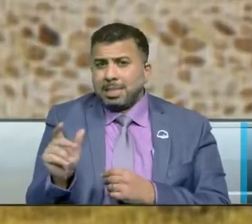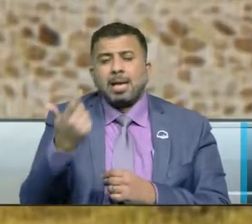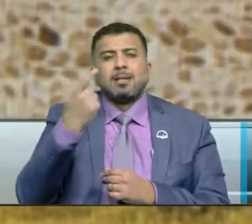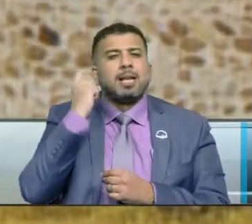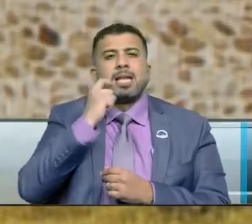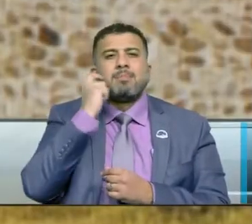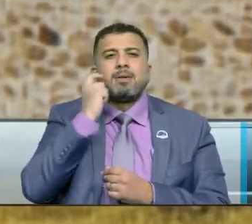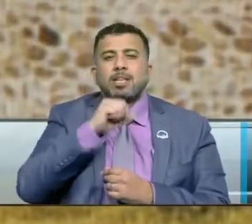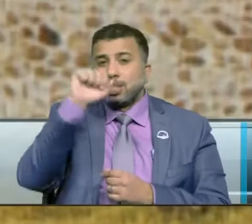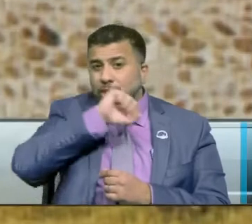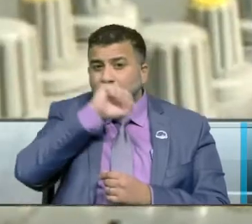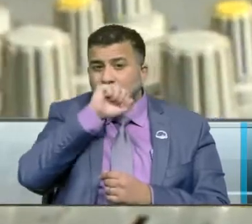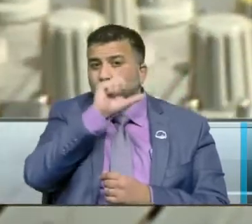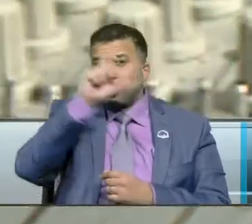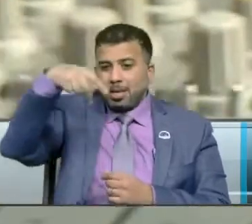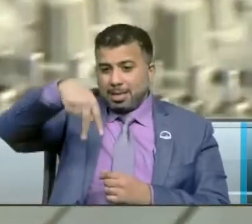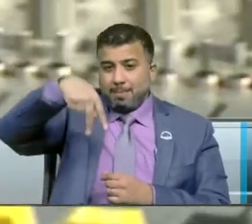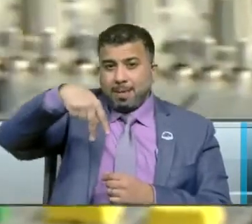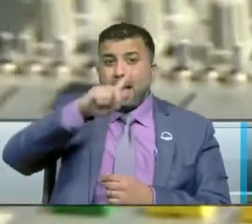الشارقة في أغسطس عام